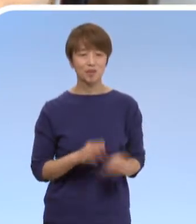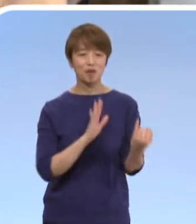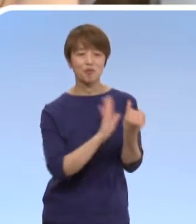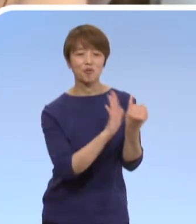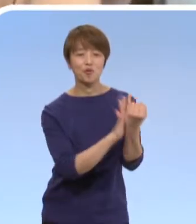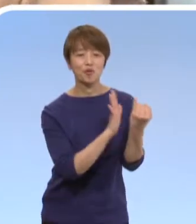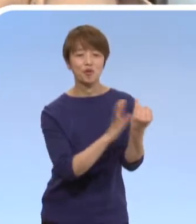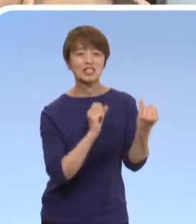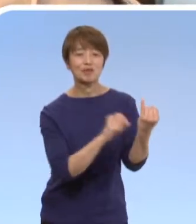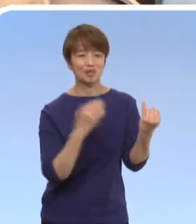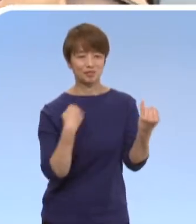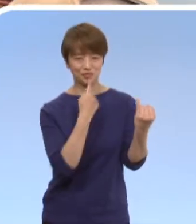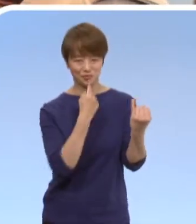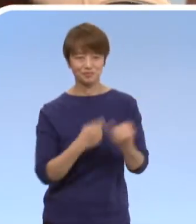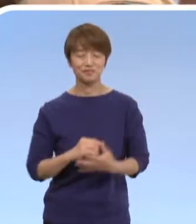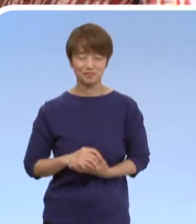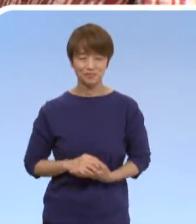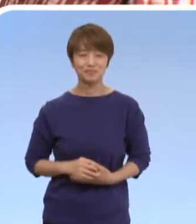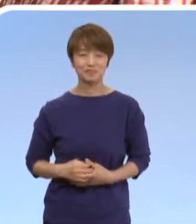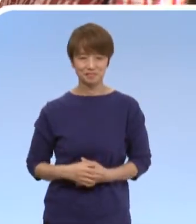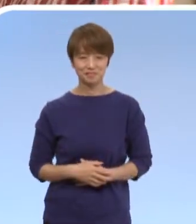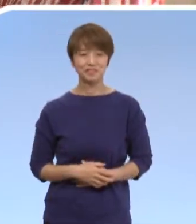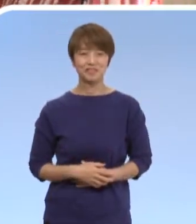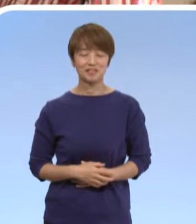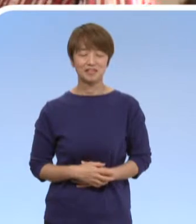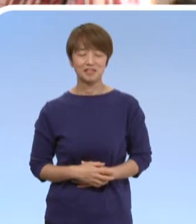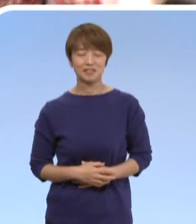周りでいっぱいフォローしてます